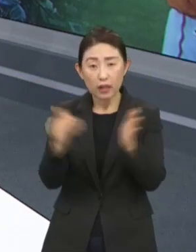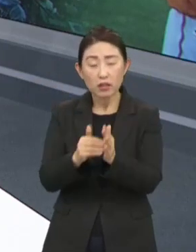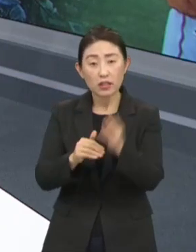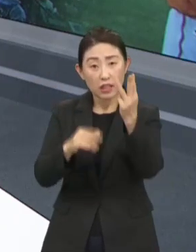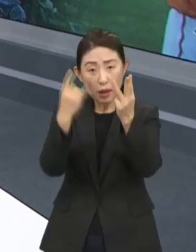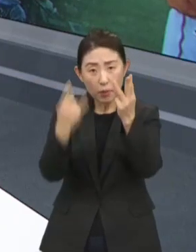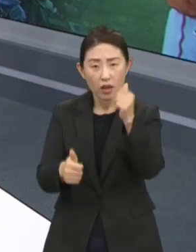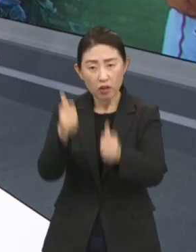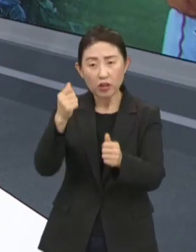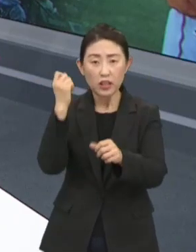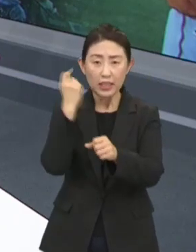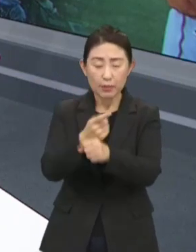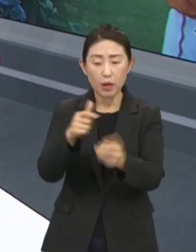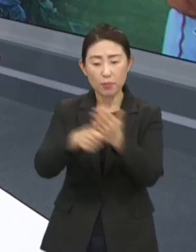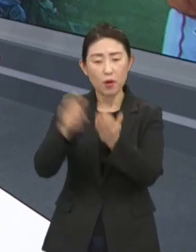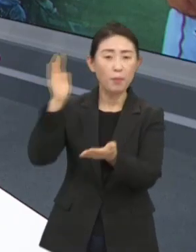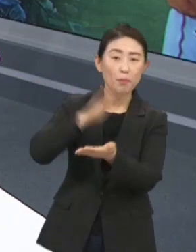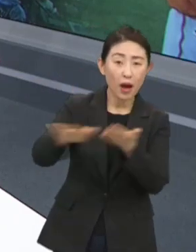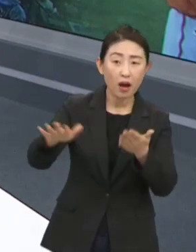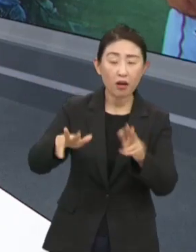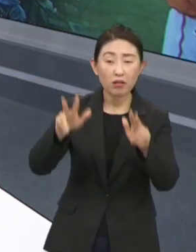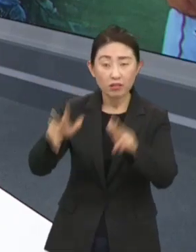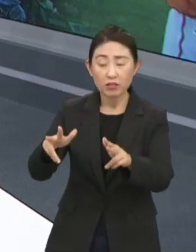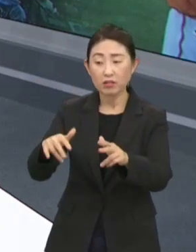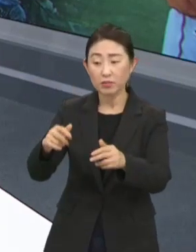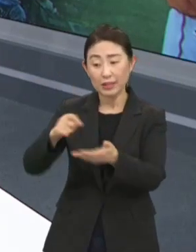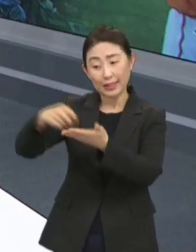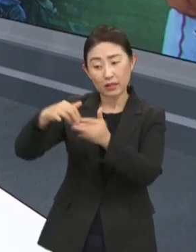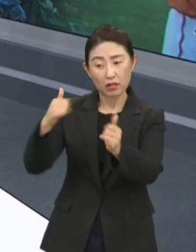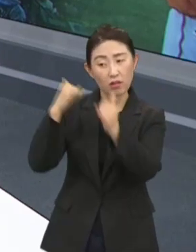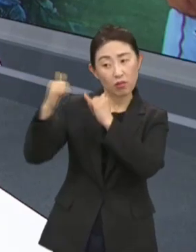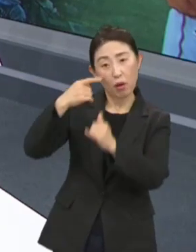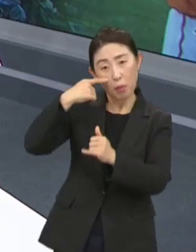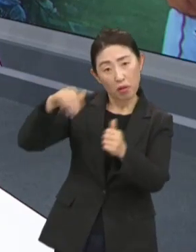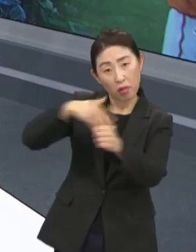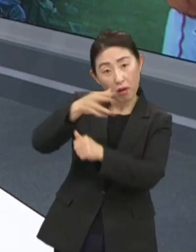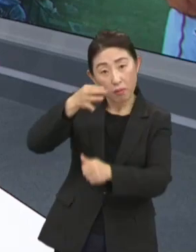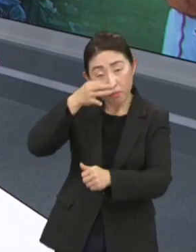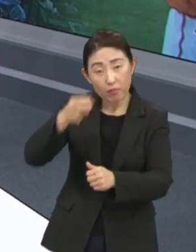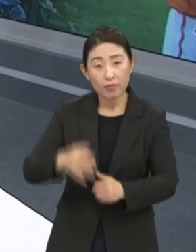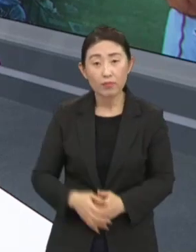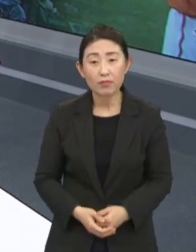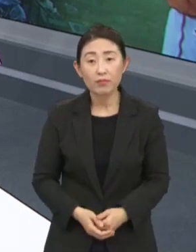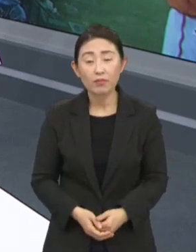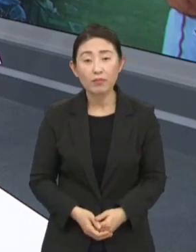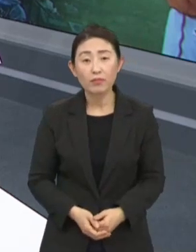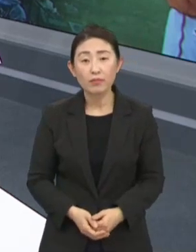취재기자 연결해서 현재 상황 알아보겠습니다. 조형준 기자 전해주시죠.